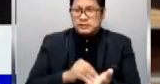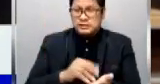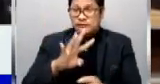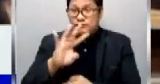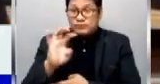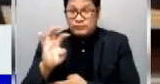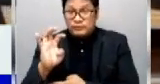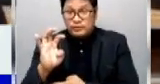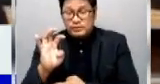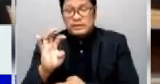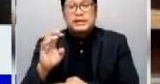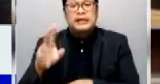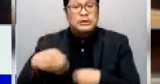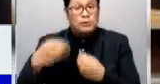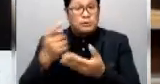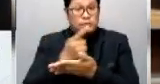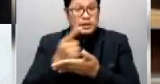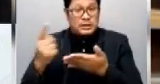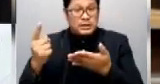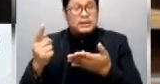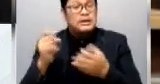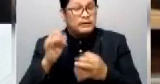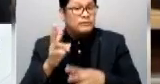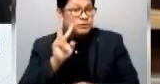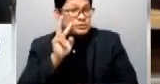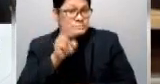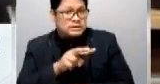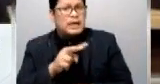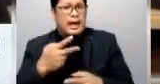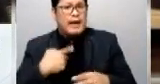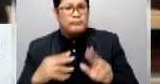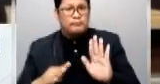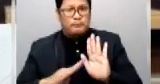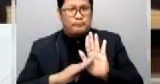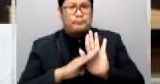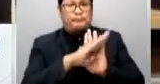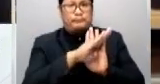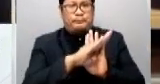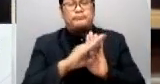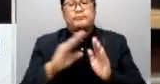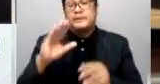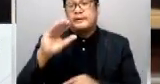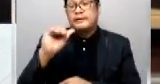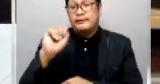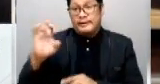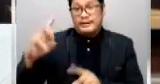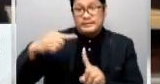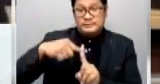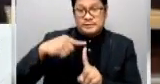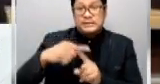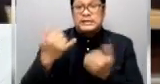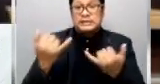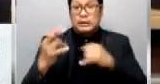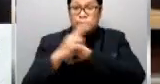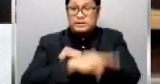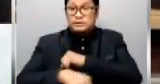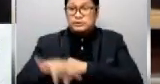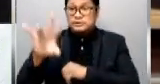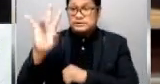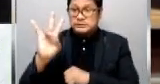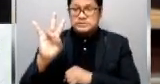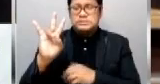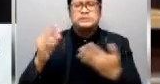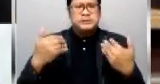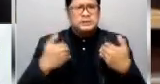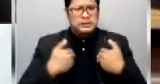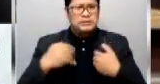week. So pag tinignan natin, talaga pong tumaas ang ating mga kaso. Ngayon, ang Region 7 ay nakakapagtala na ng about